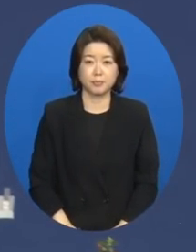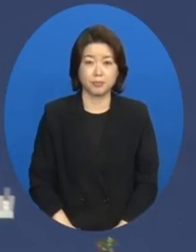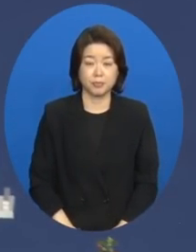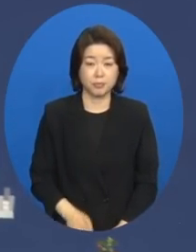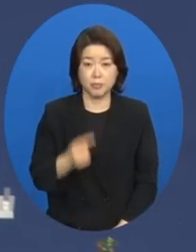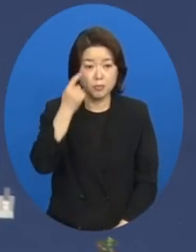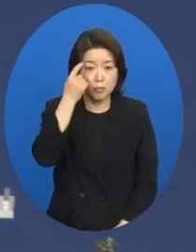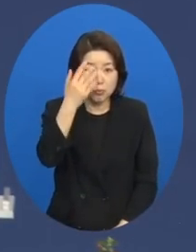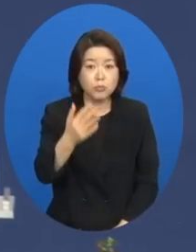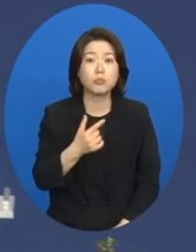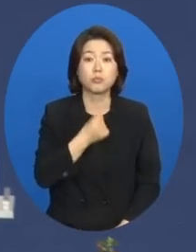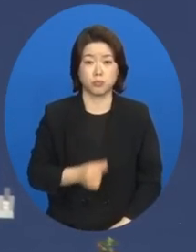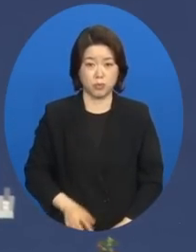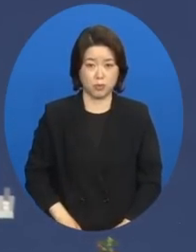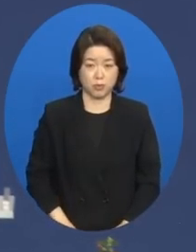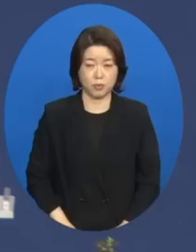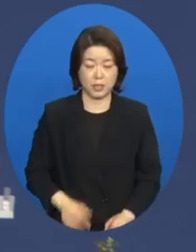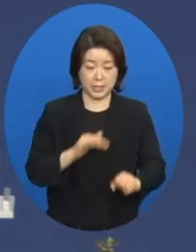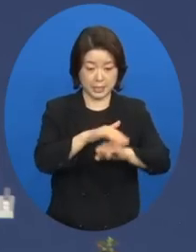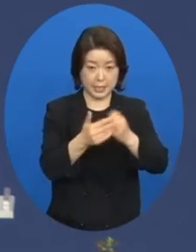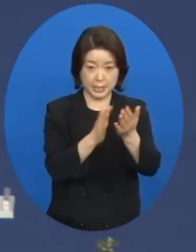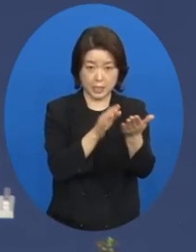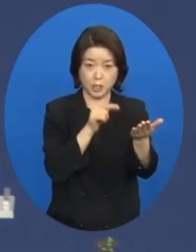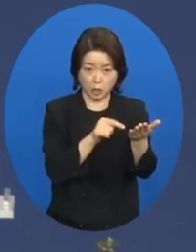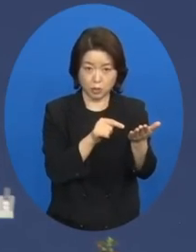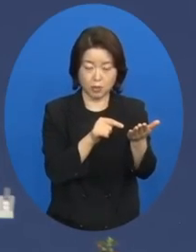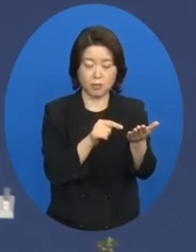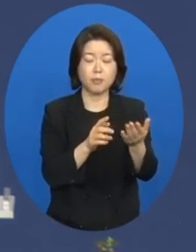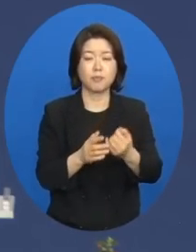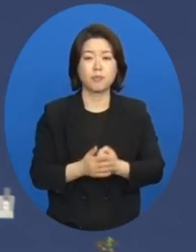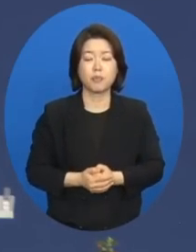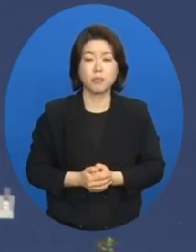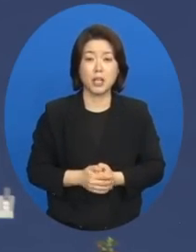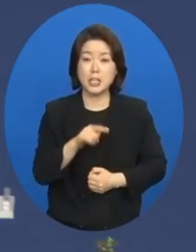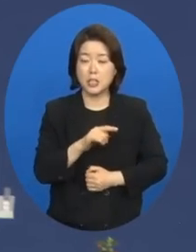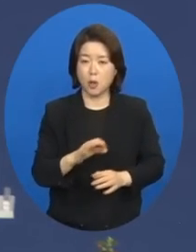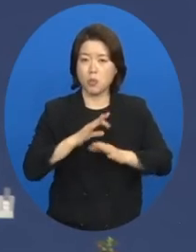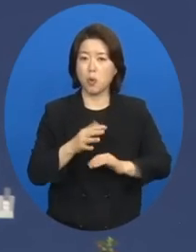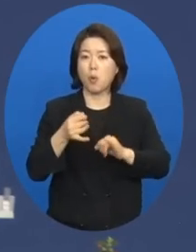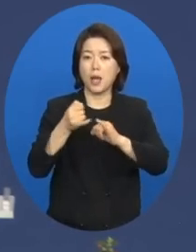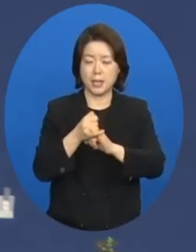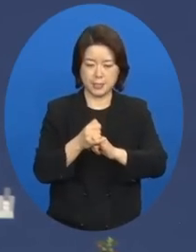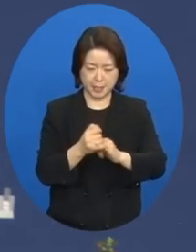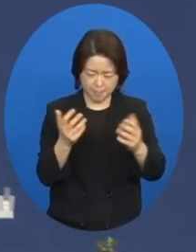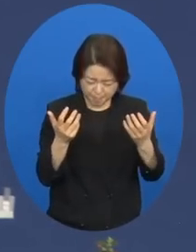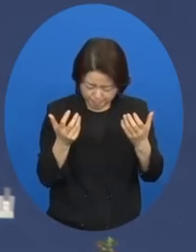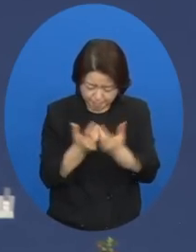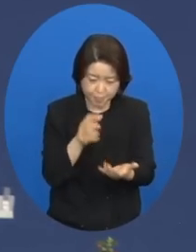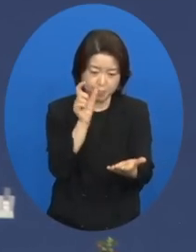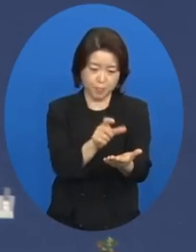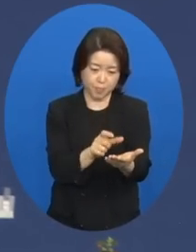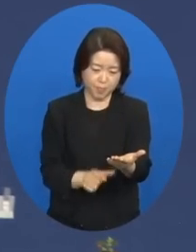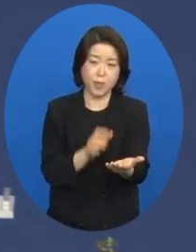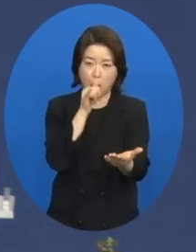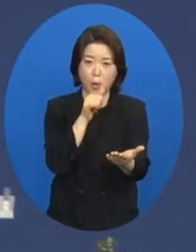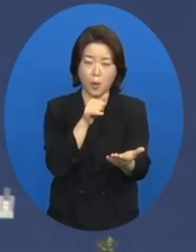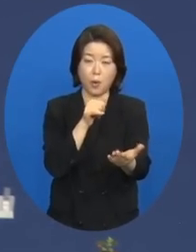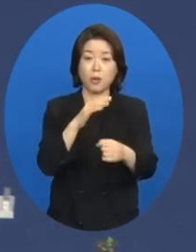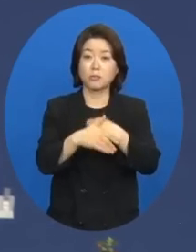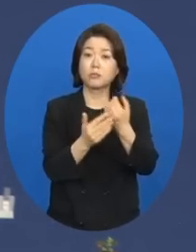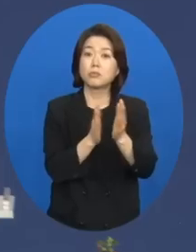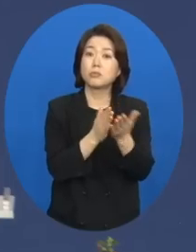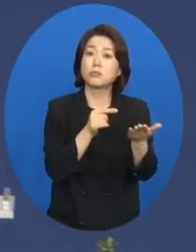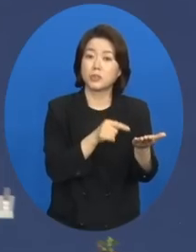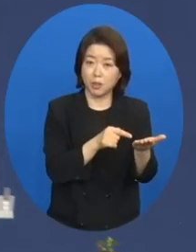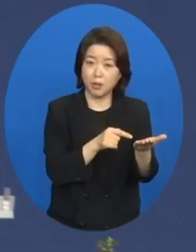묻지 않을 수가 없어요. 성경은 이렇게 이런 놀라운 약속을 여기다 가득 담아놓았어요. 그러니까 성경이야말로